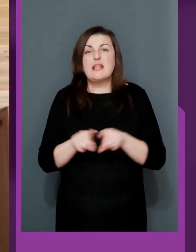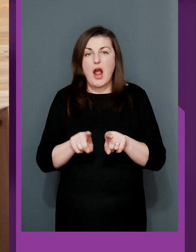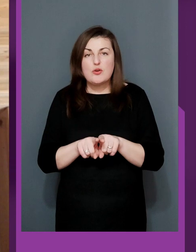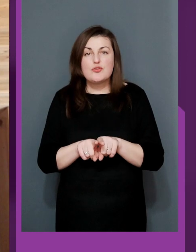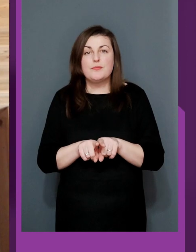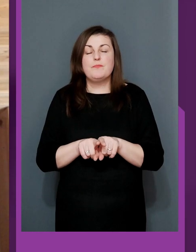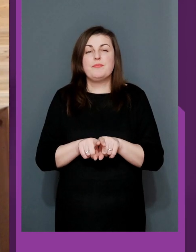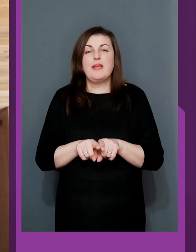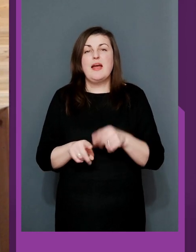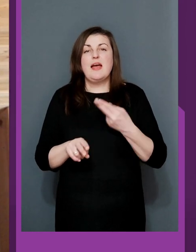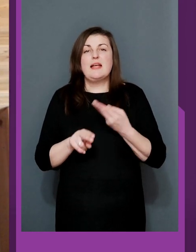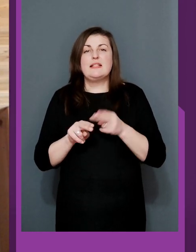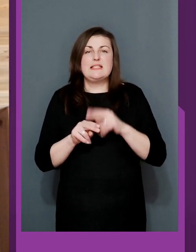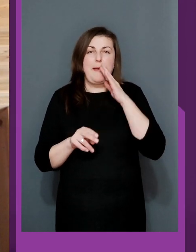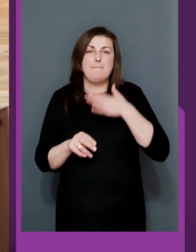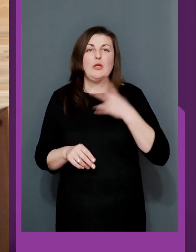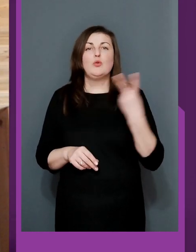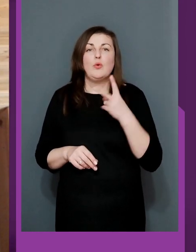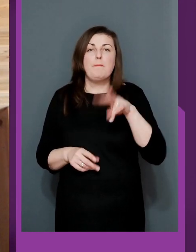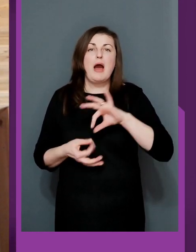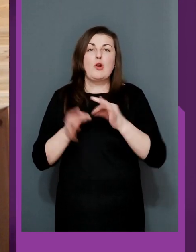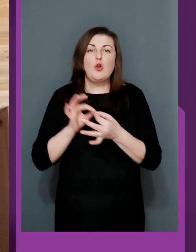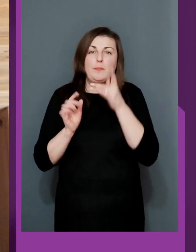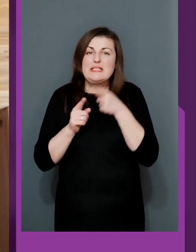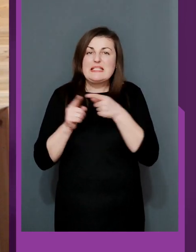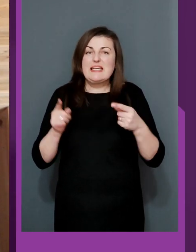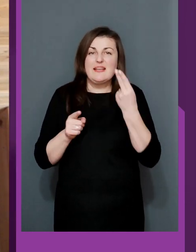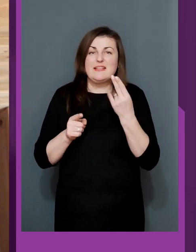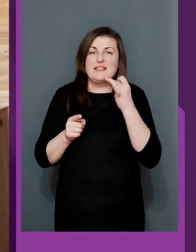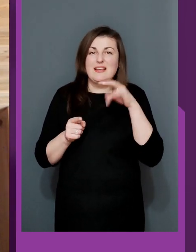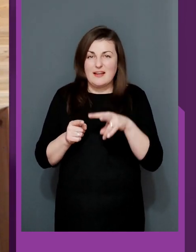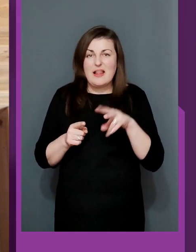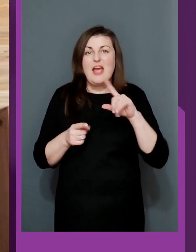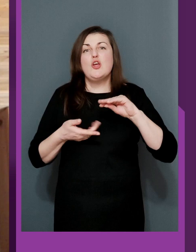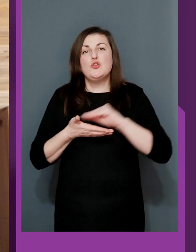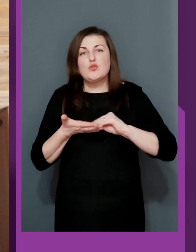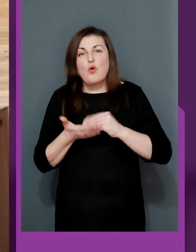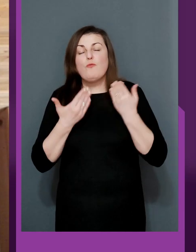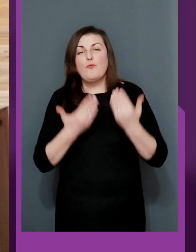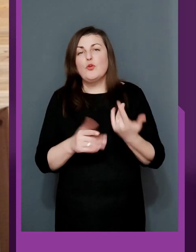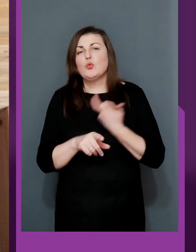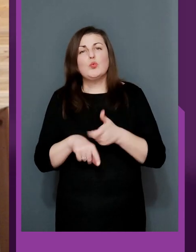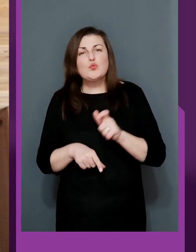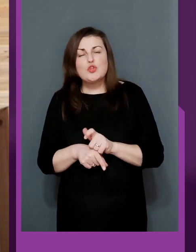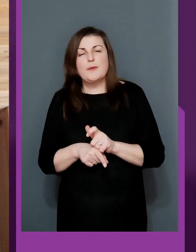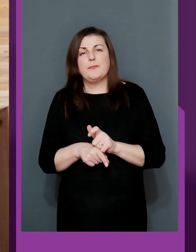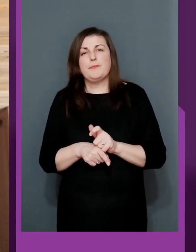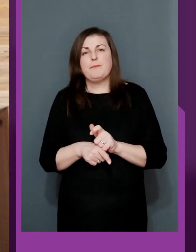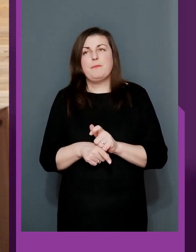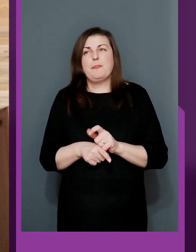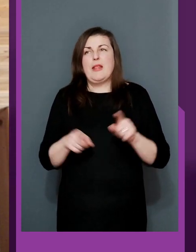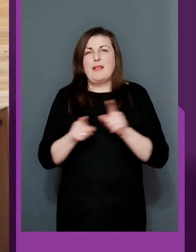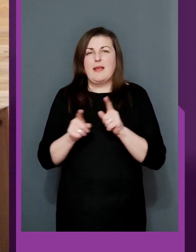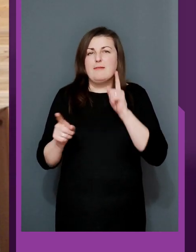також це мій другий палімпійський цикл і знову Він дуже